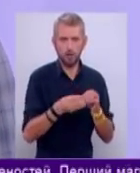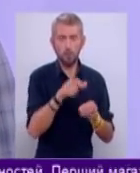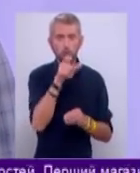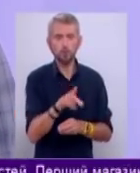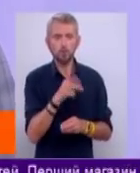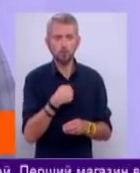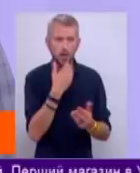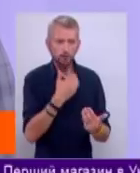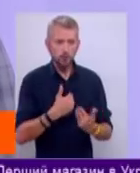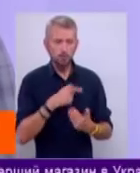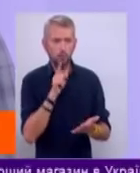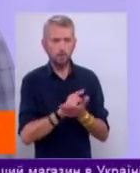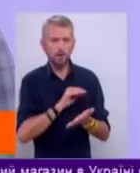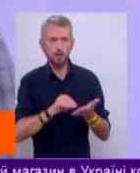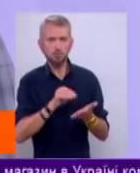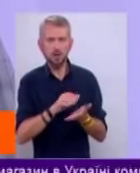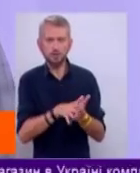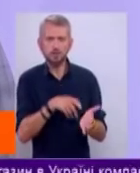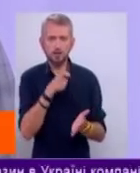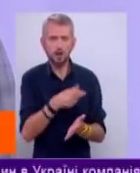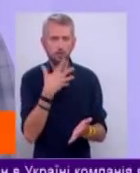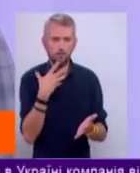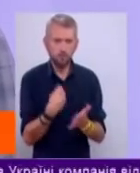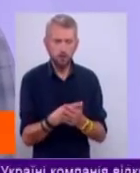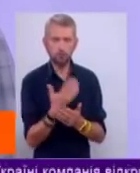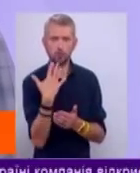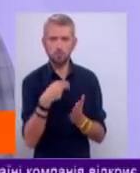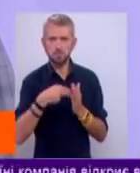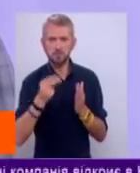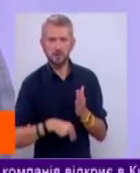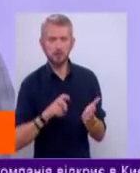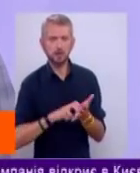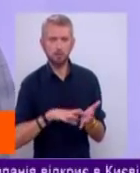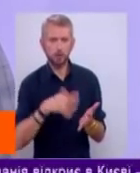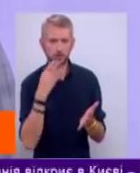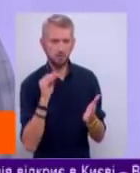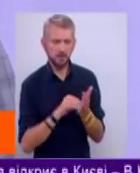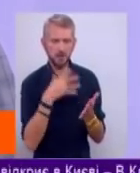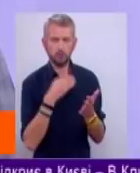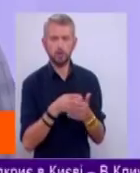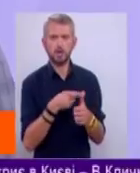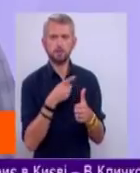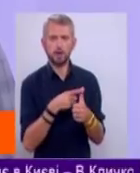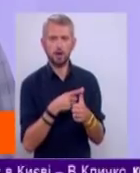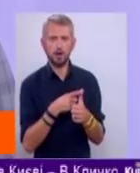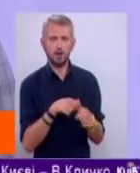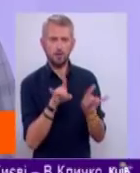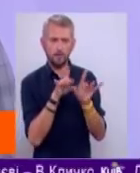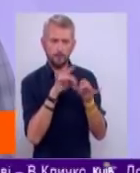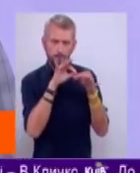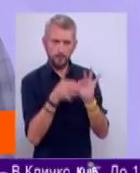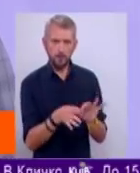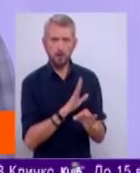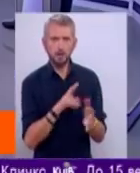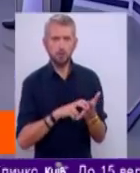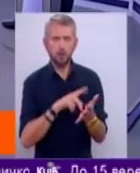до нас звернулася, повинна написати цю заяву, власноруч її підписати і не боятися написати своє ім'я. Висвітлити і не боятися